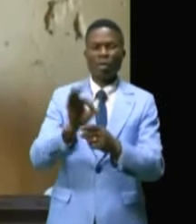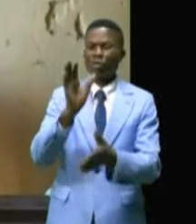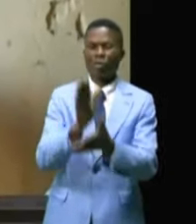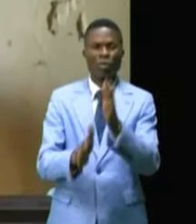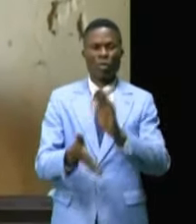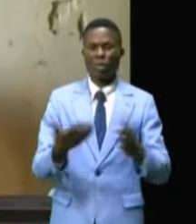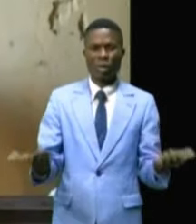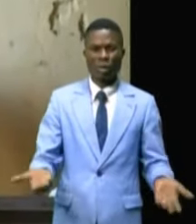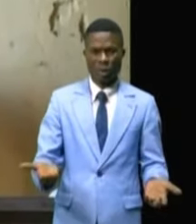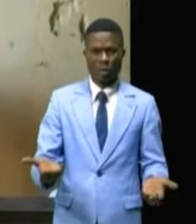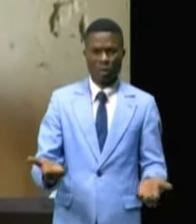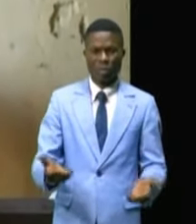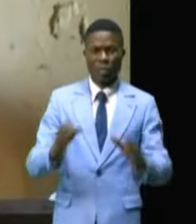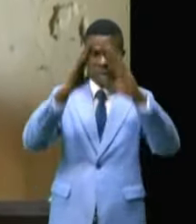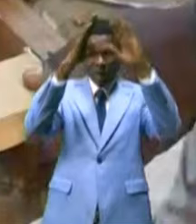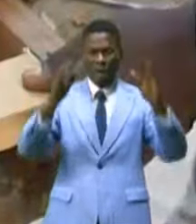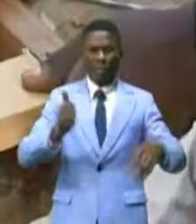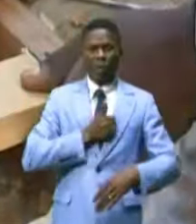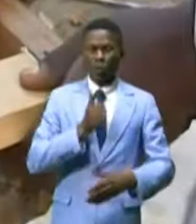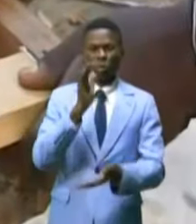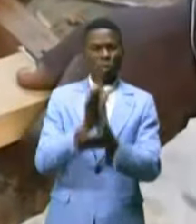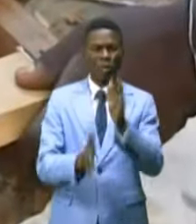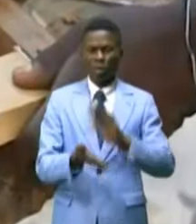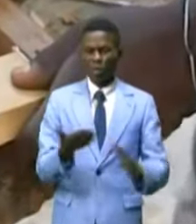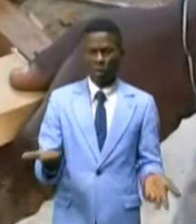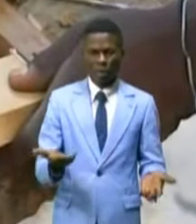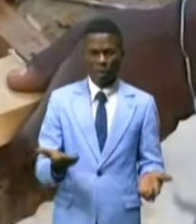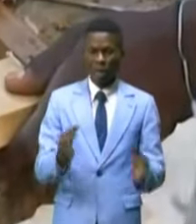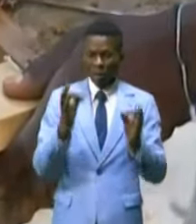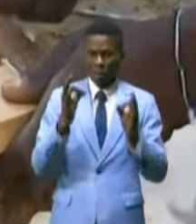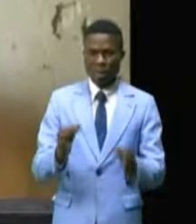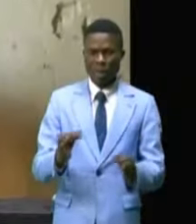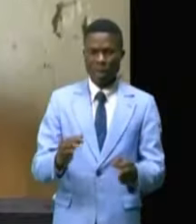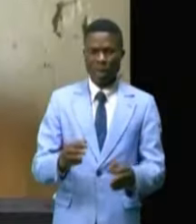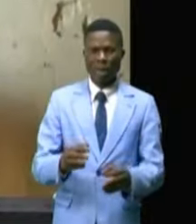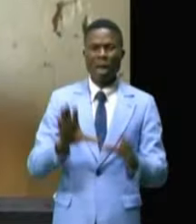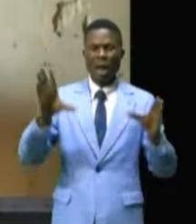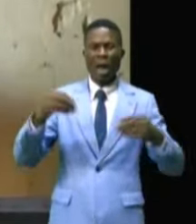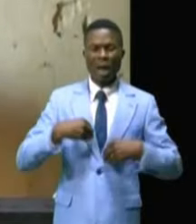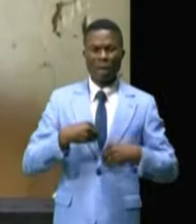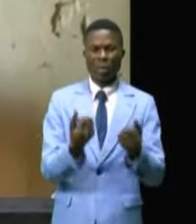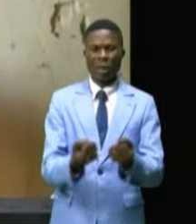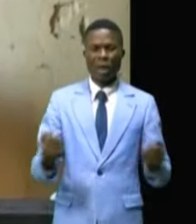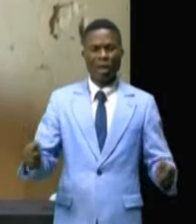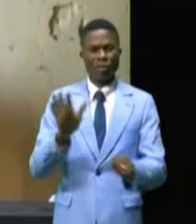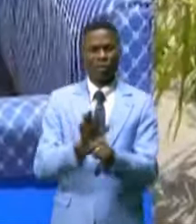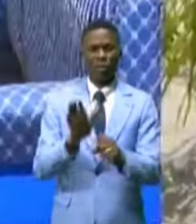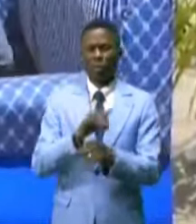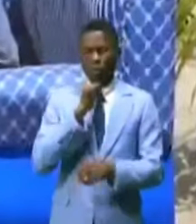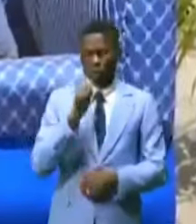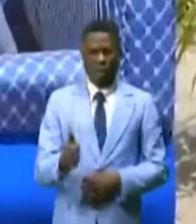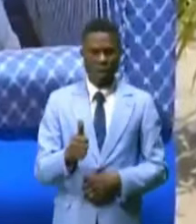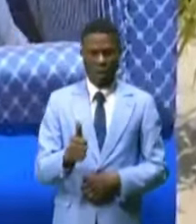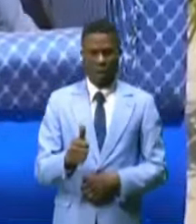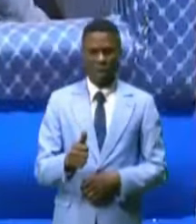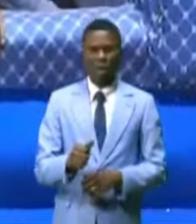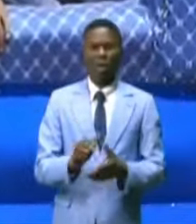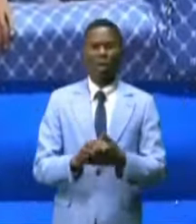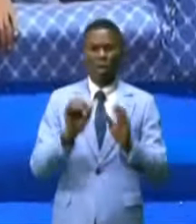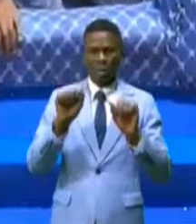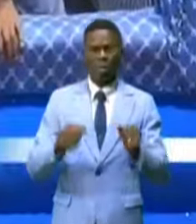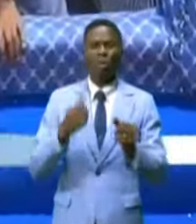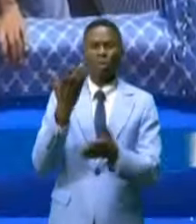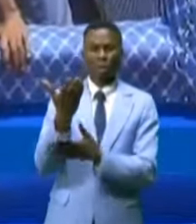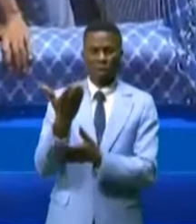Nous n'avons pas un immeuble propre. On ne peut pas vraiment accueillir beaucoup d'apprenants dans de telles conditions-là. Il y a lieu